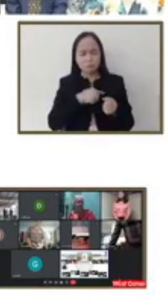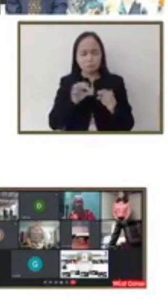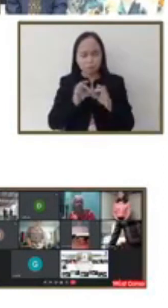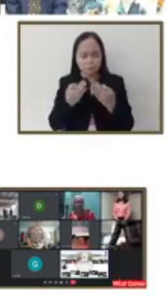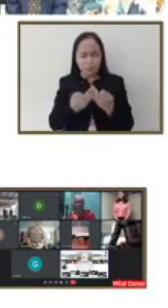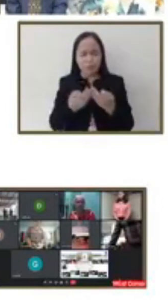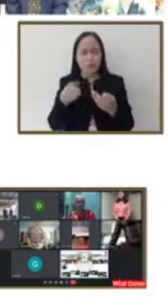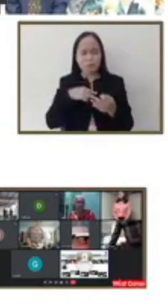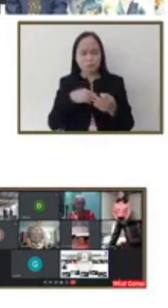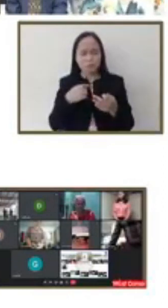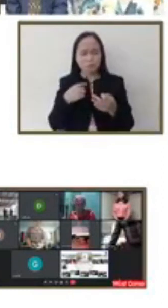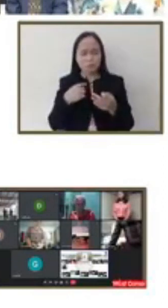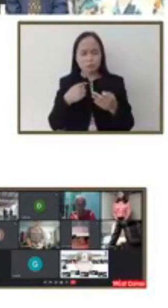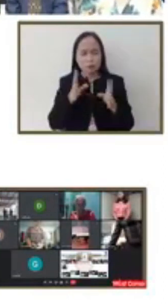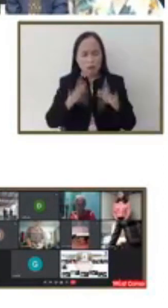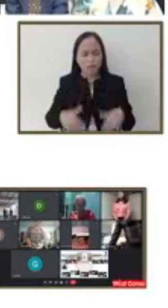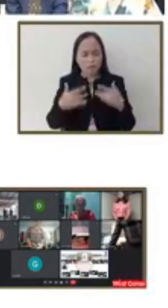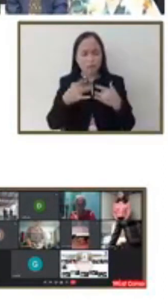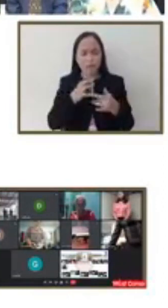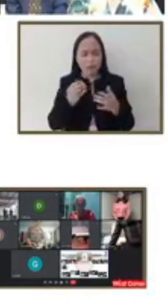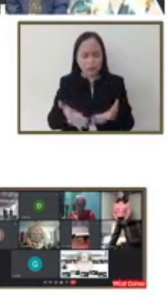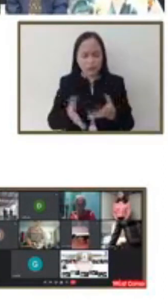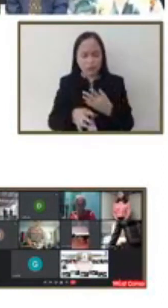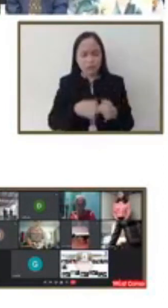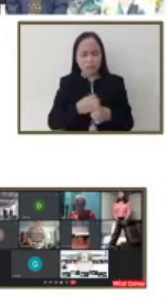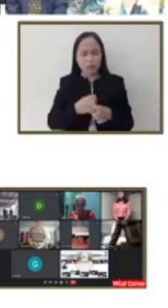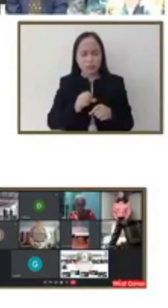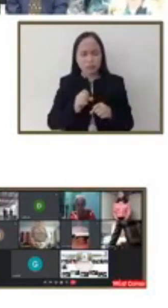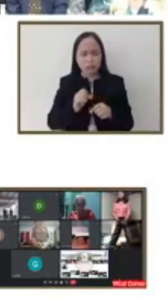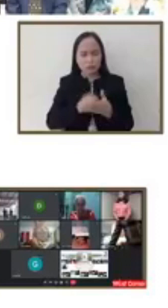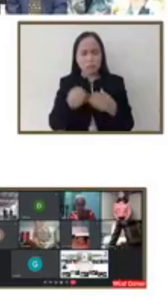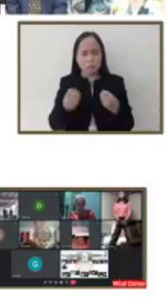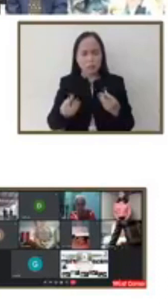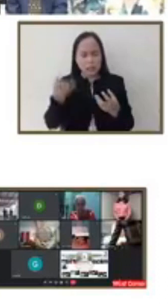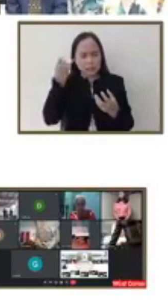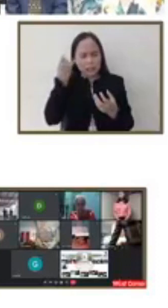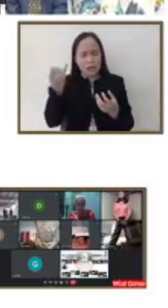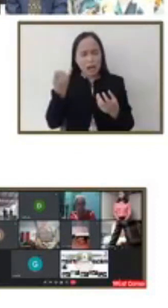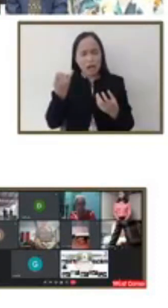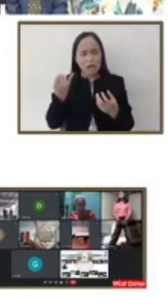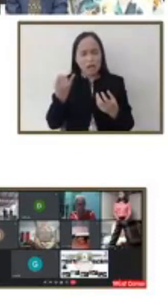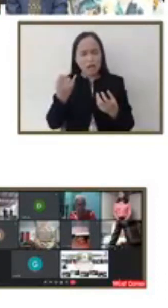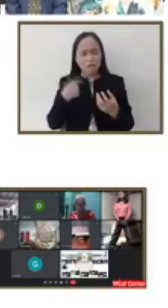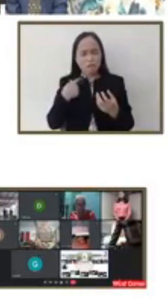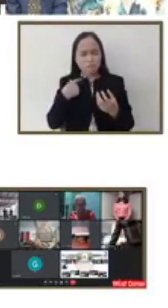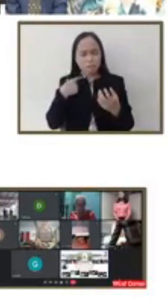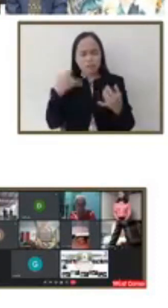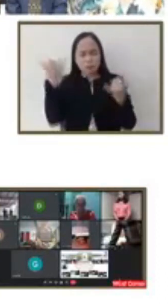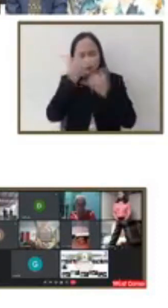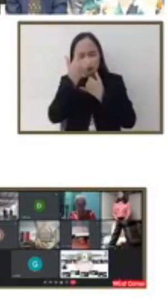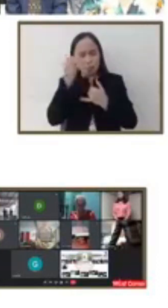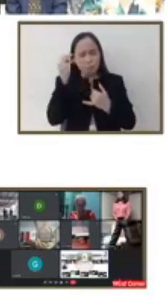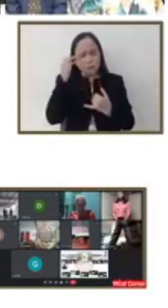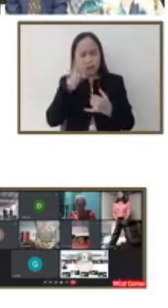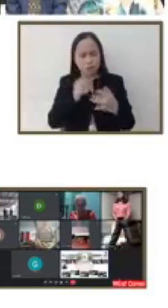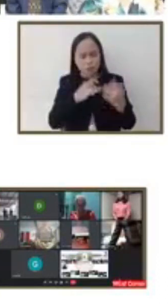ng lupang ito na kung saan napakarami po ang mga ideas na nagkukurap ng aming iskaisipan at ng